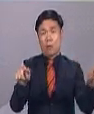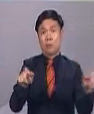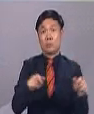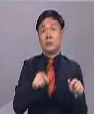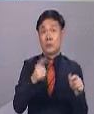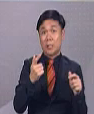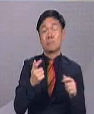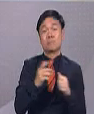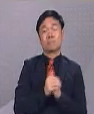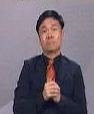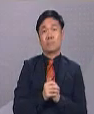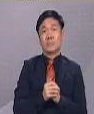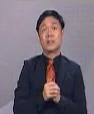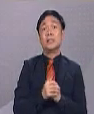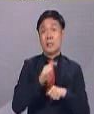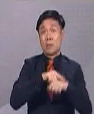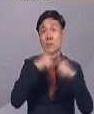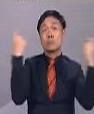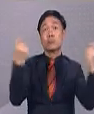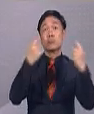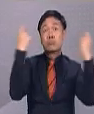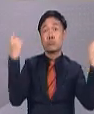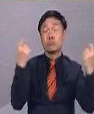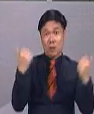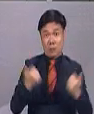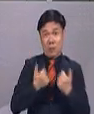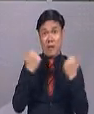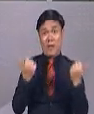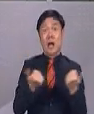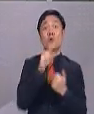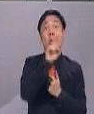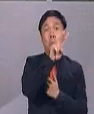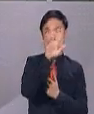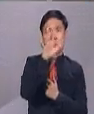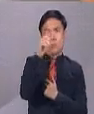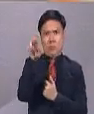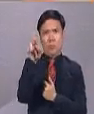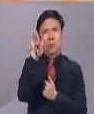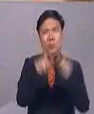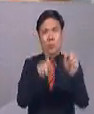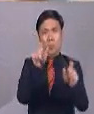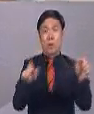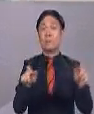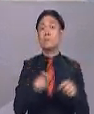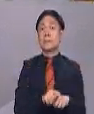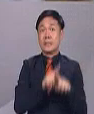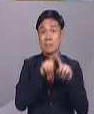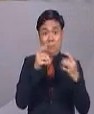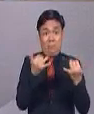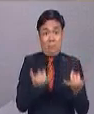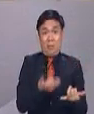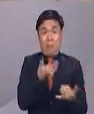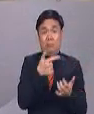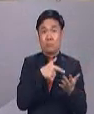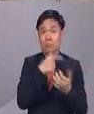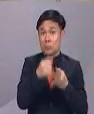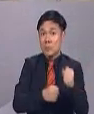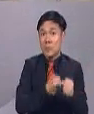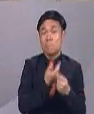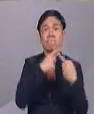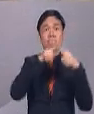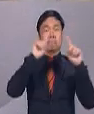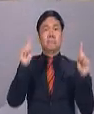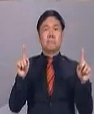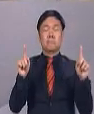sehingga 25,000 apabila tiba musim perayaan termasuk Hari Raya Aidilfitri. Suasana cukup berbeza tahun ini apabila tinjauan